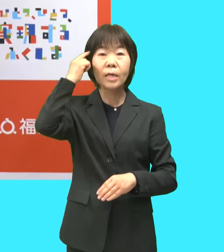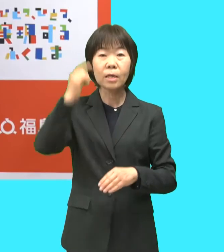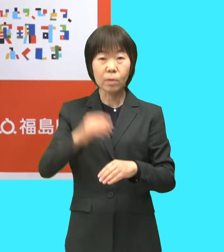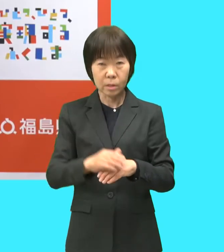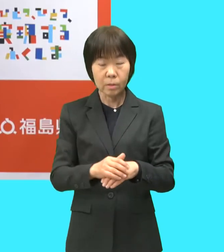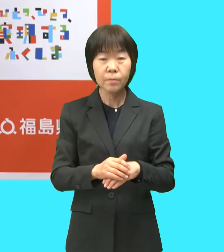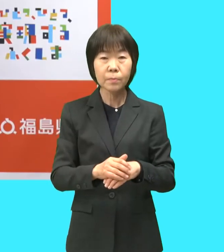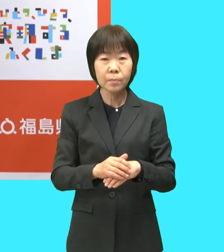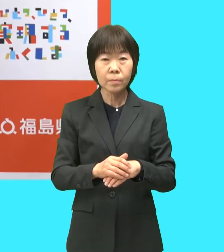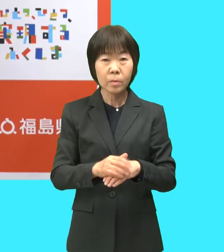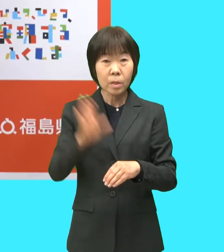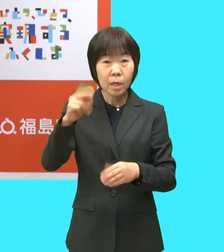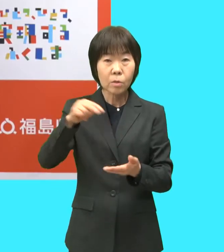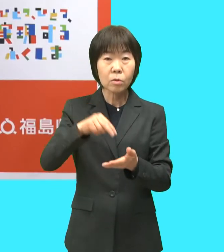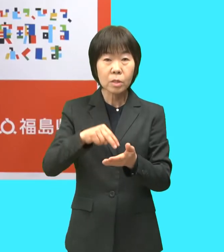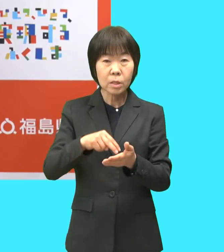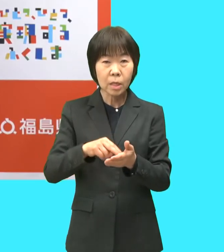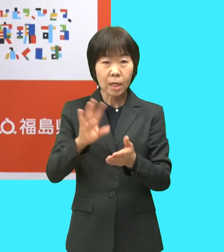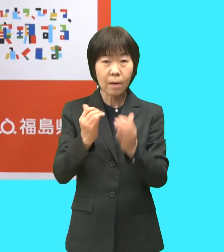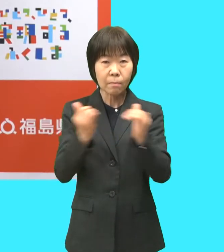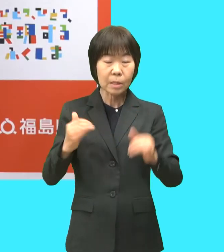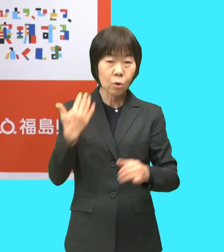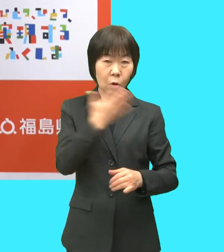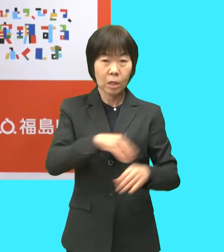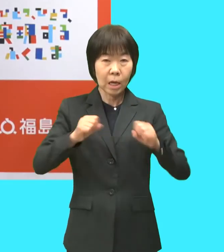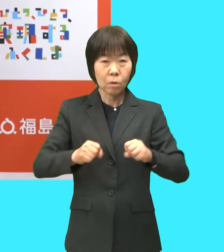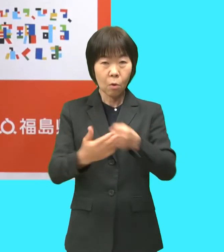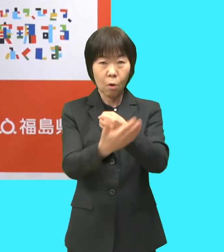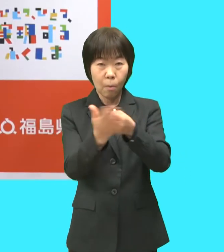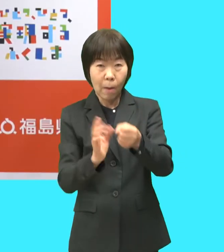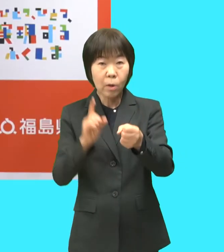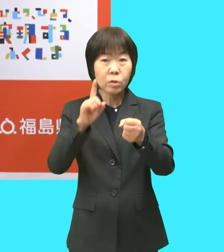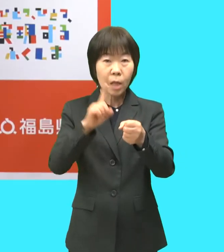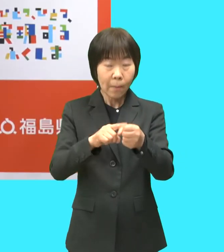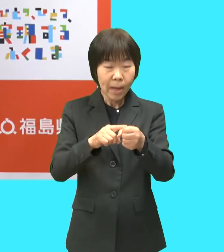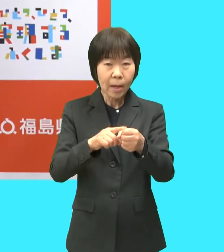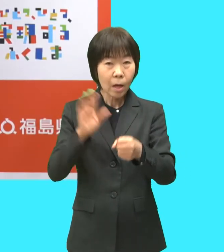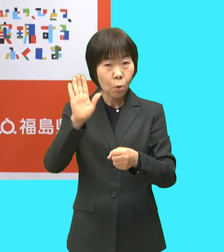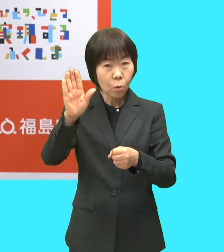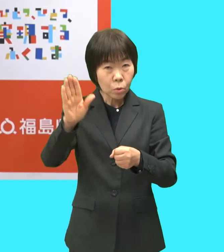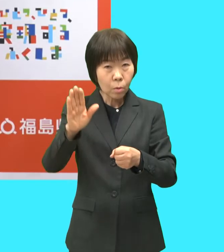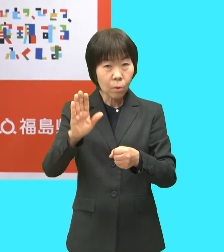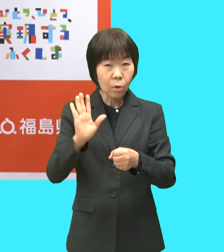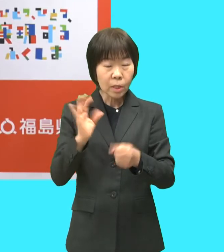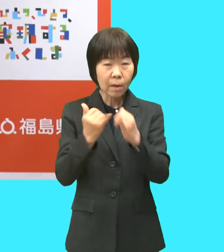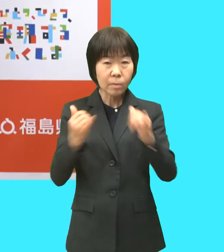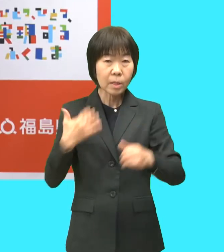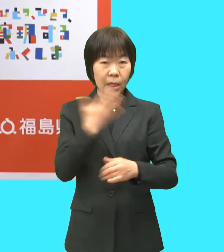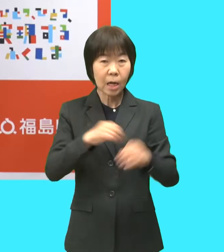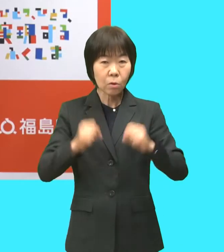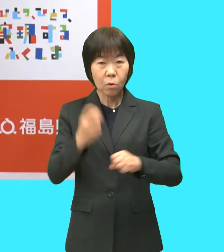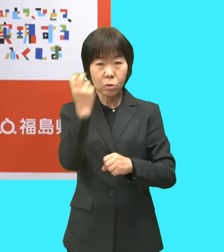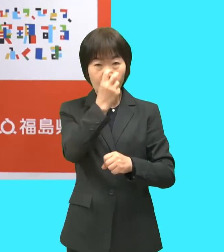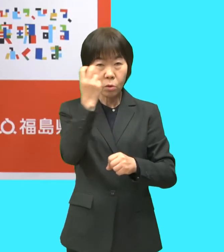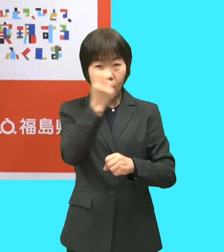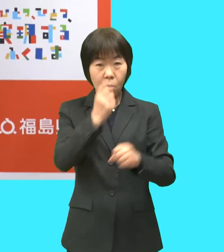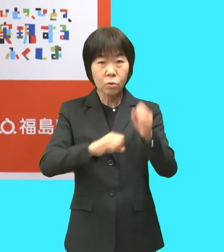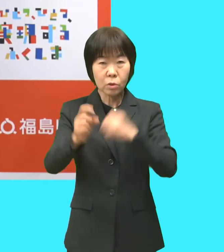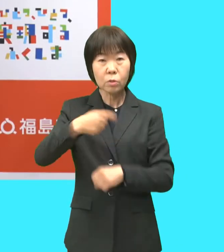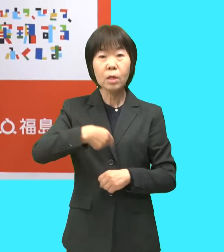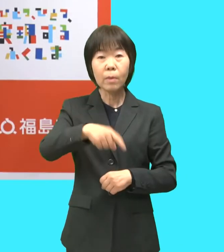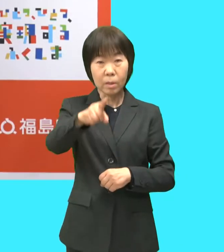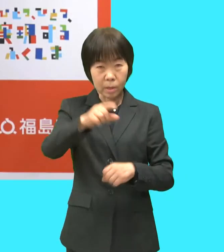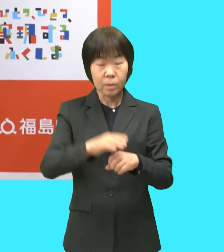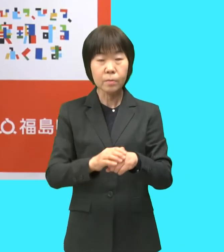。県として県民の健康を守るため今後とも県民健康調査に取り組んでまいります